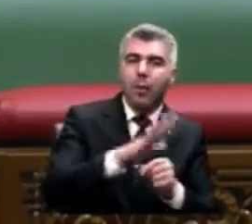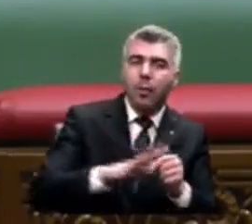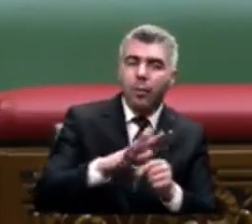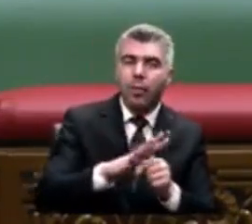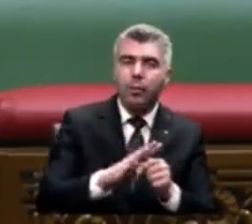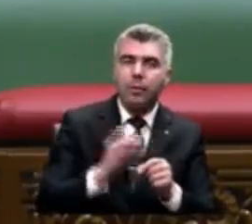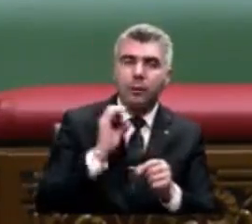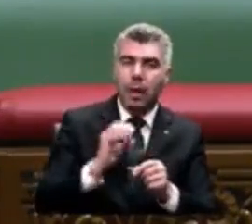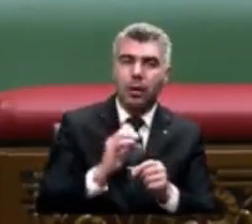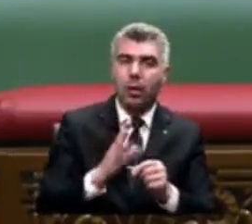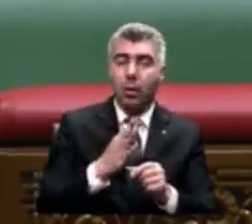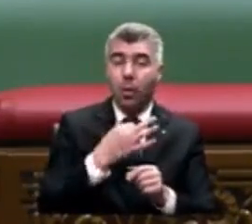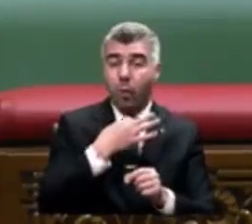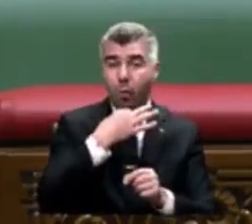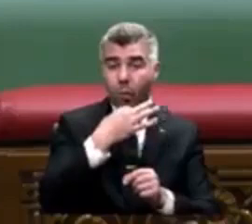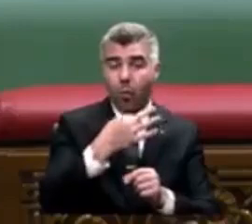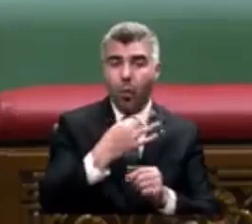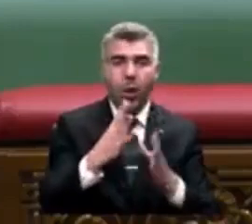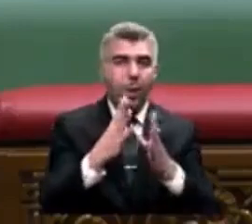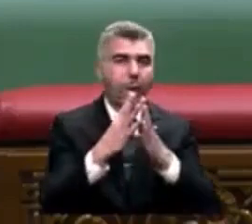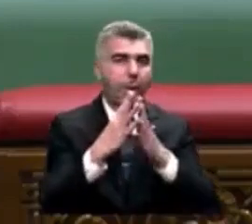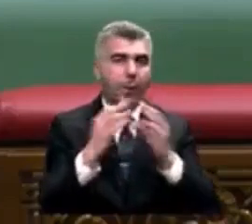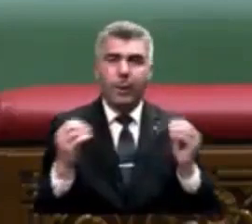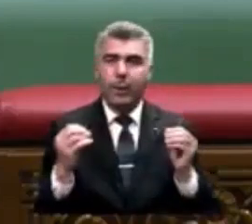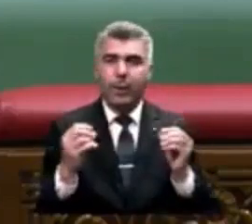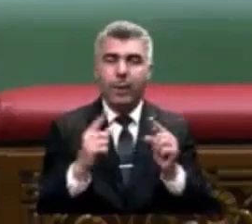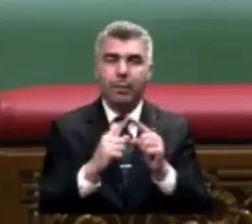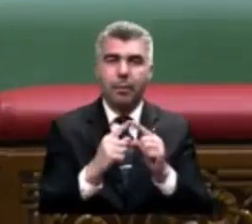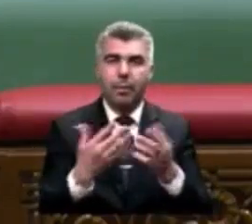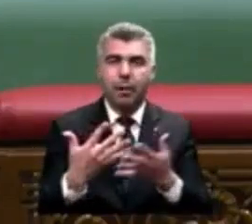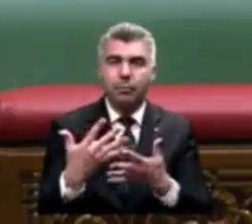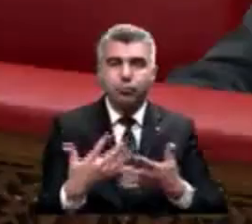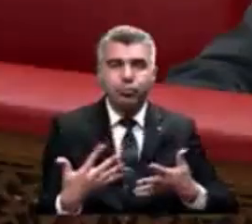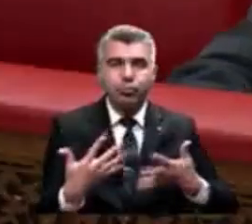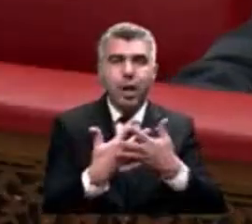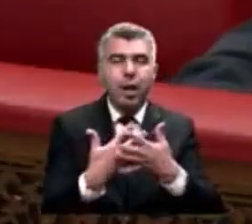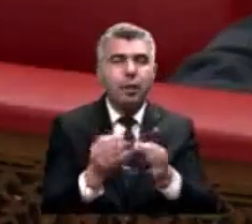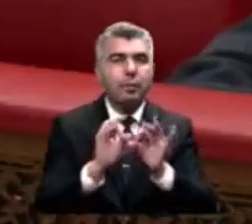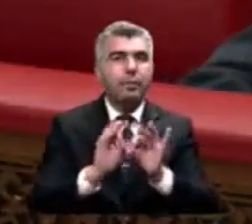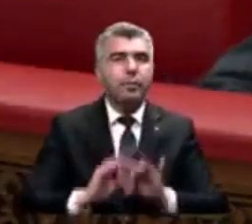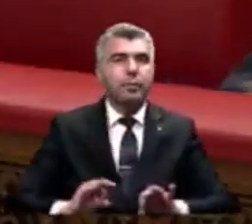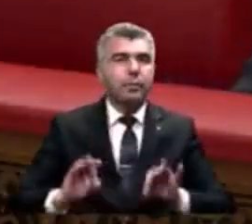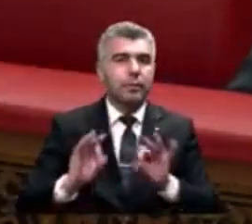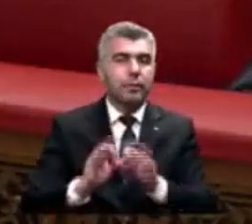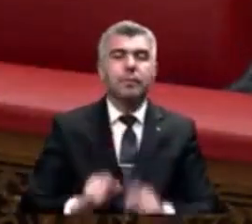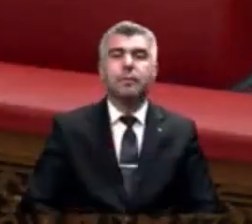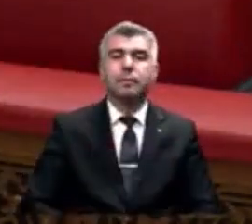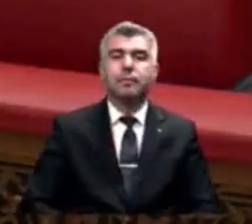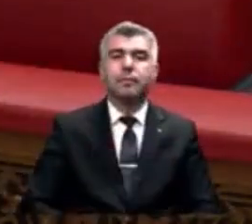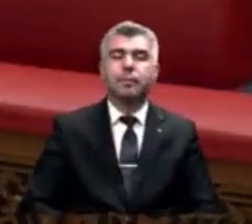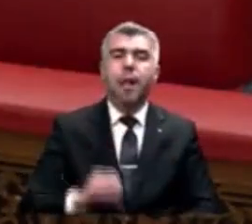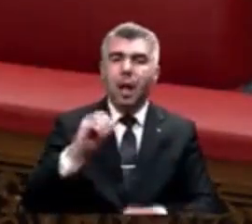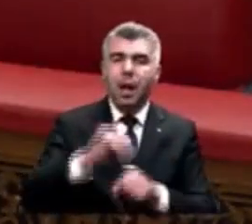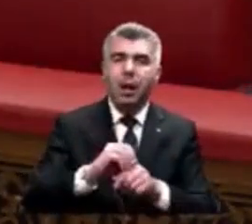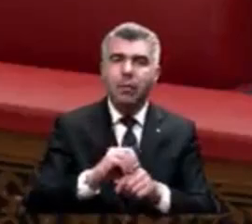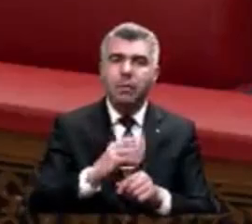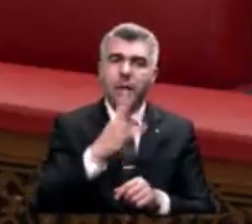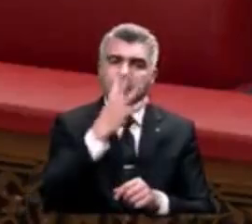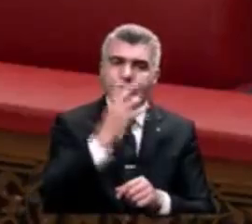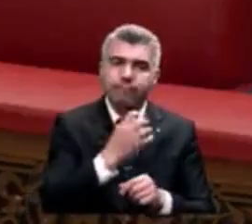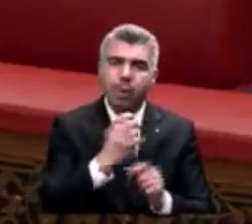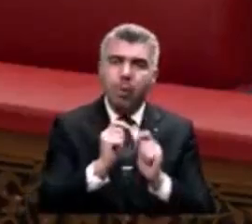اللي كتقول بان غياب المنهجيه التشاركيه، التدمر كذلك او النقاش